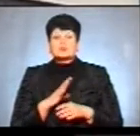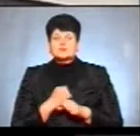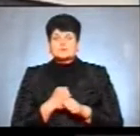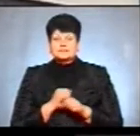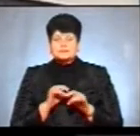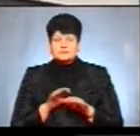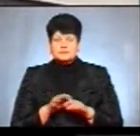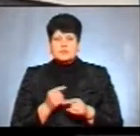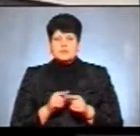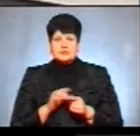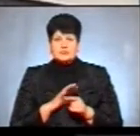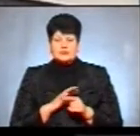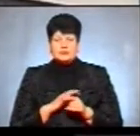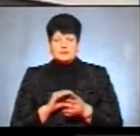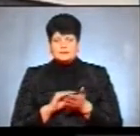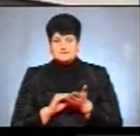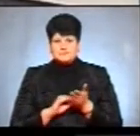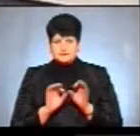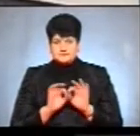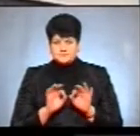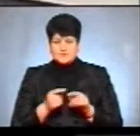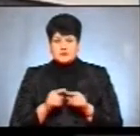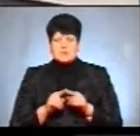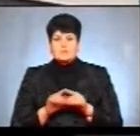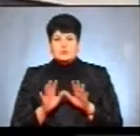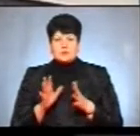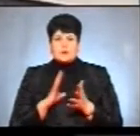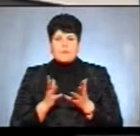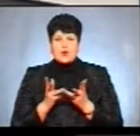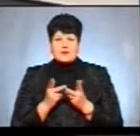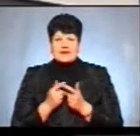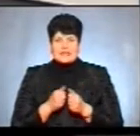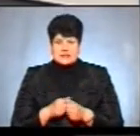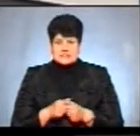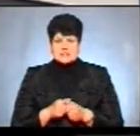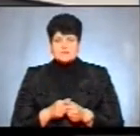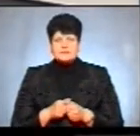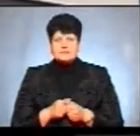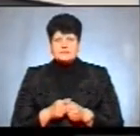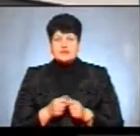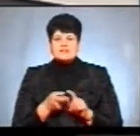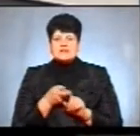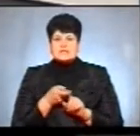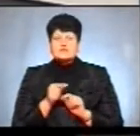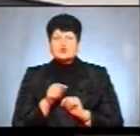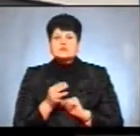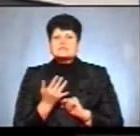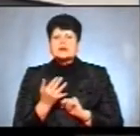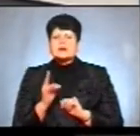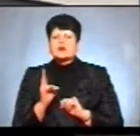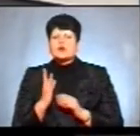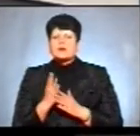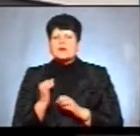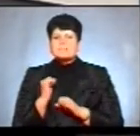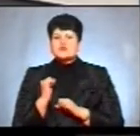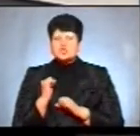за все, нами було описано цю подію, були пораховані кількість, в залежності від того, скільки хто мав мішків.